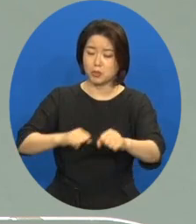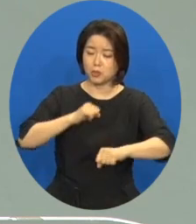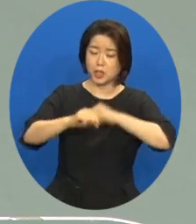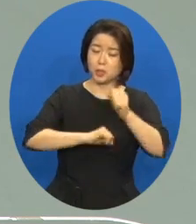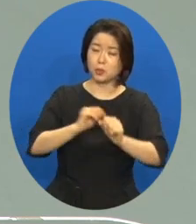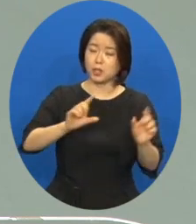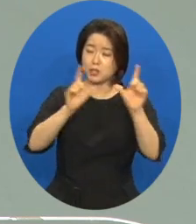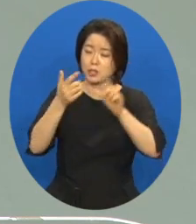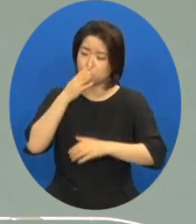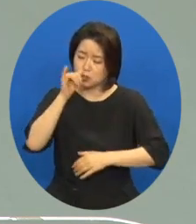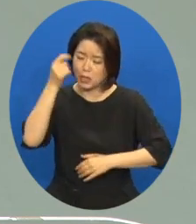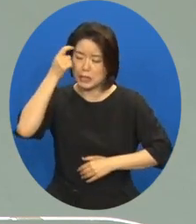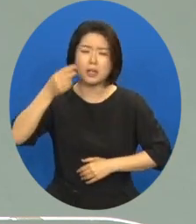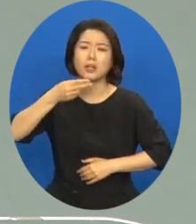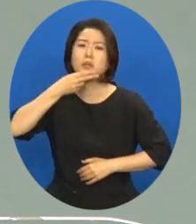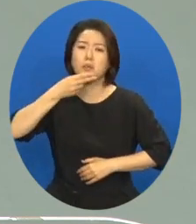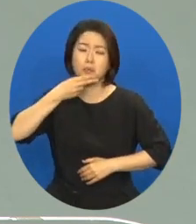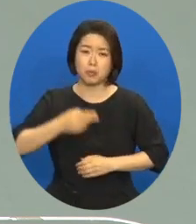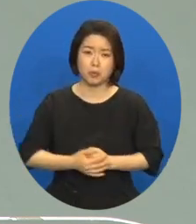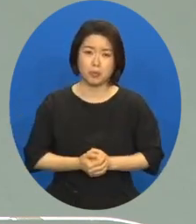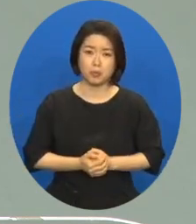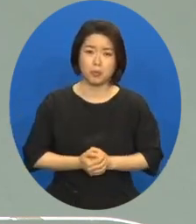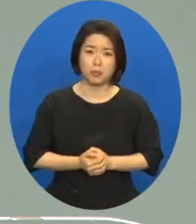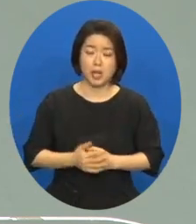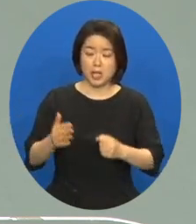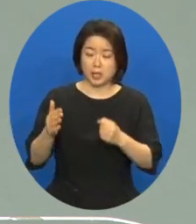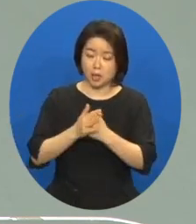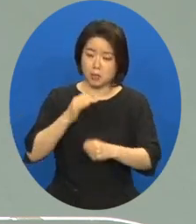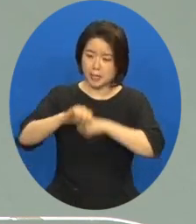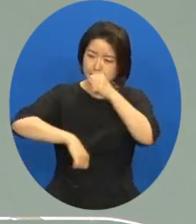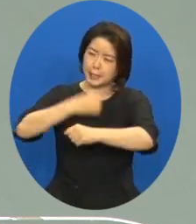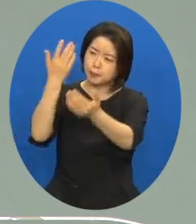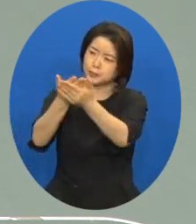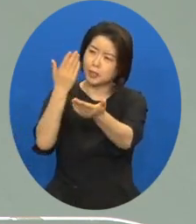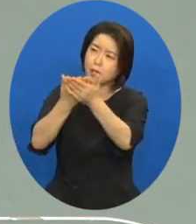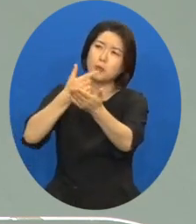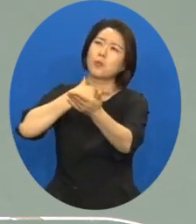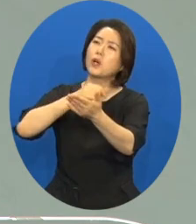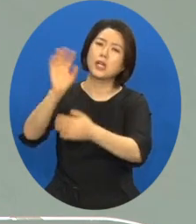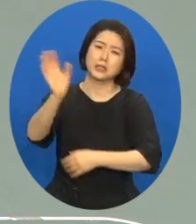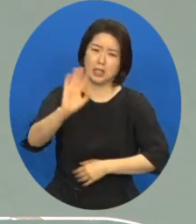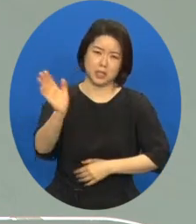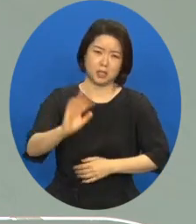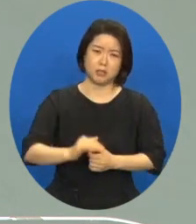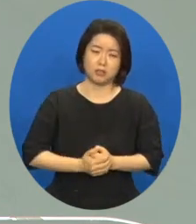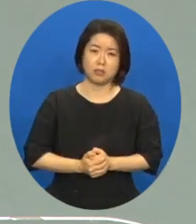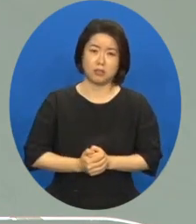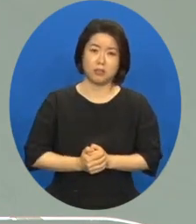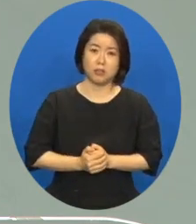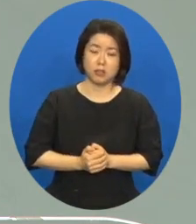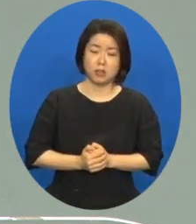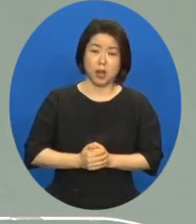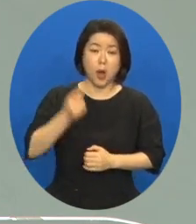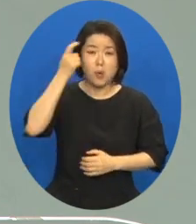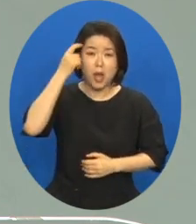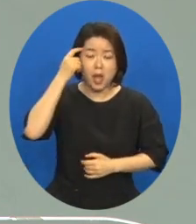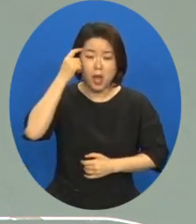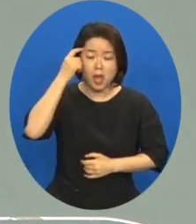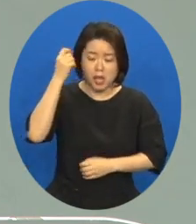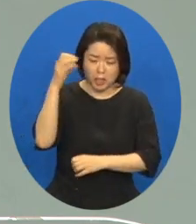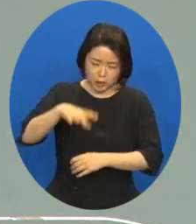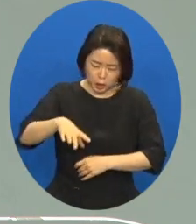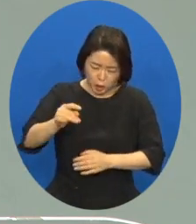해요. 그래서 북한 주민들은 자유를 달라고 구하지 않습니다. 아주 그런 생각 자체가